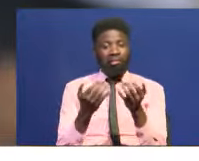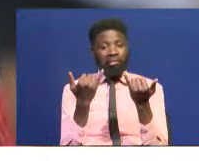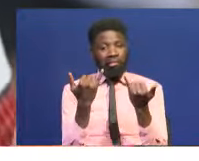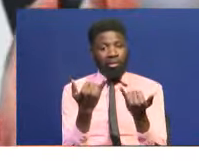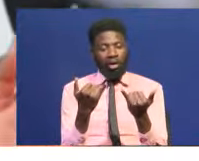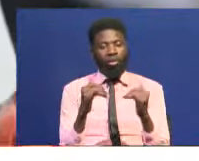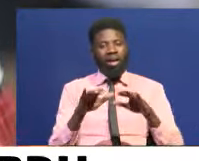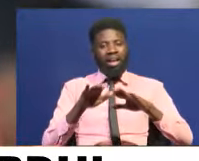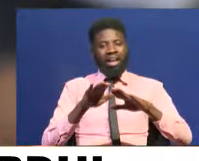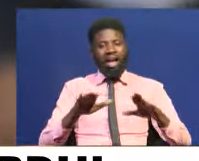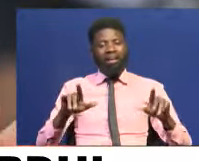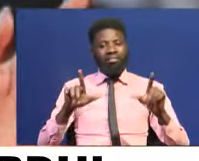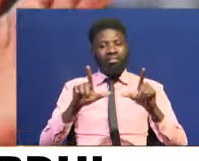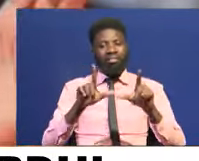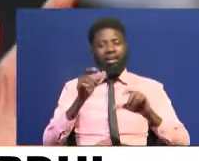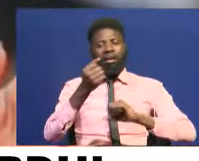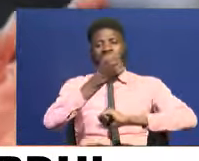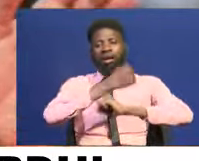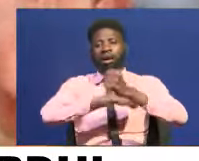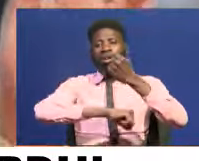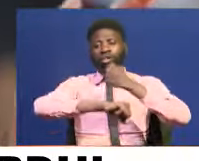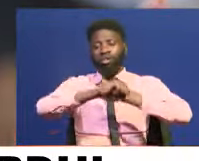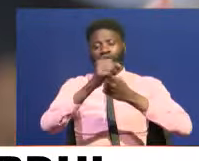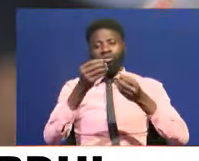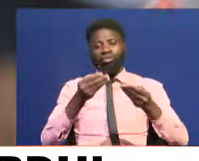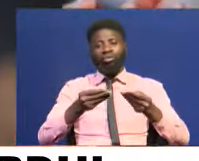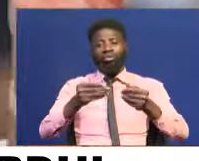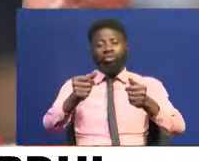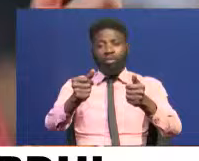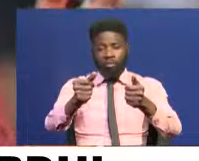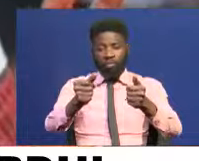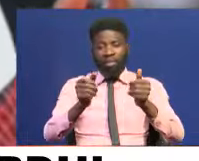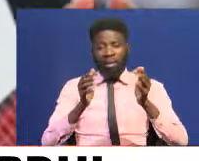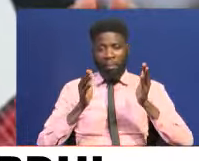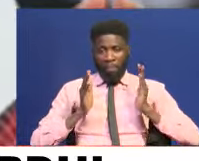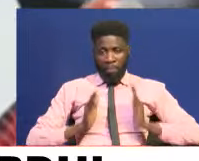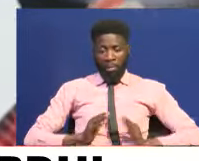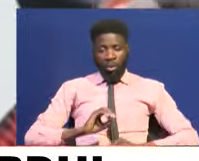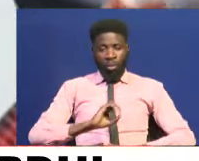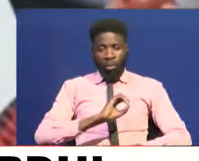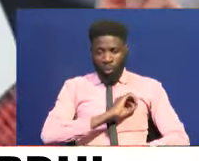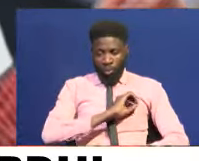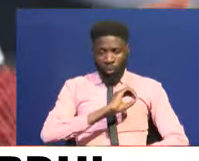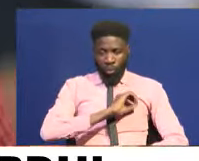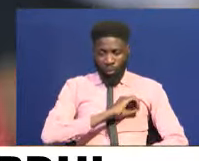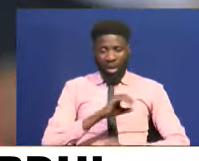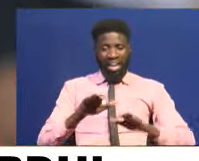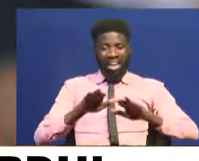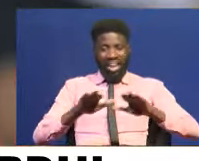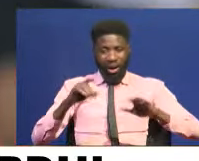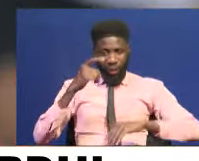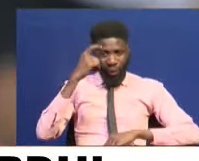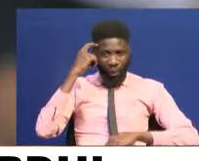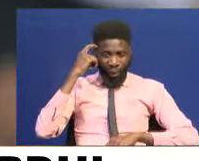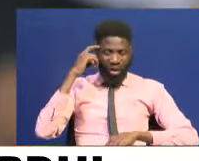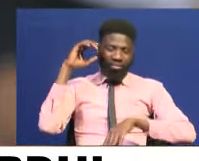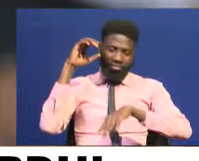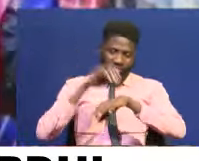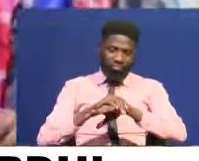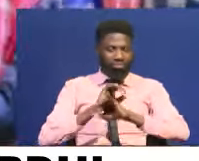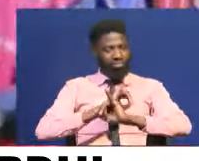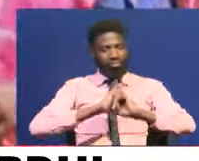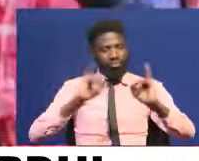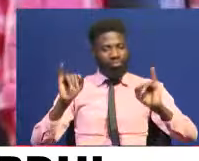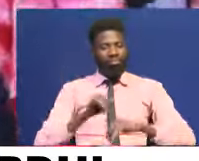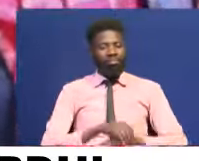zetu zimalizike na siingie kwa yule mwenye hiyo title deed.